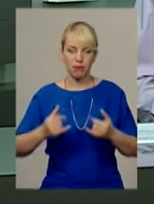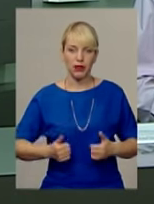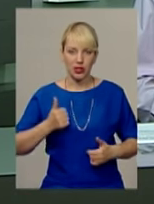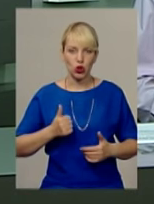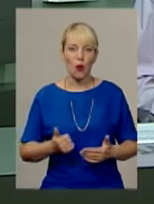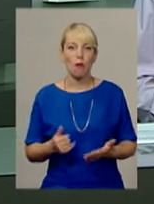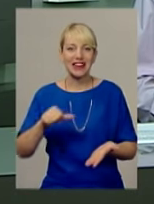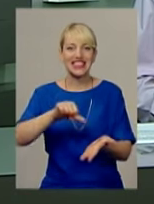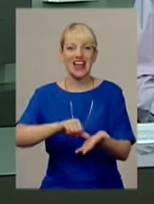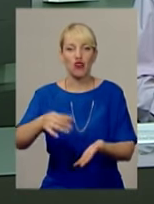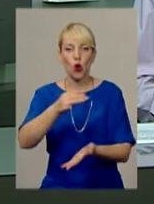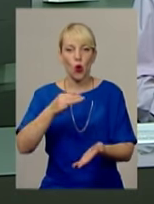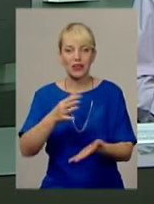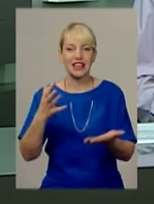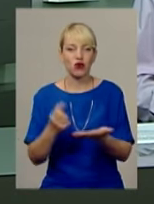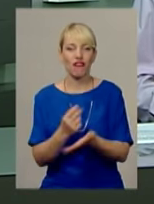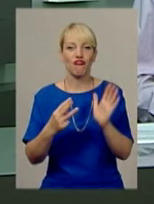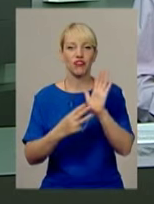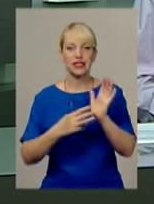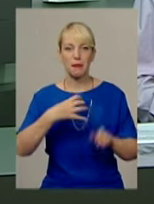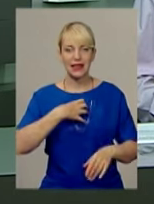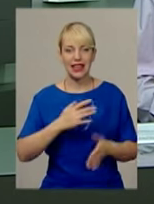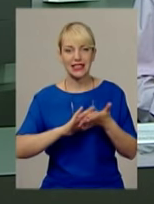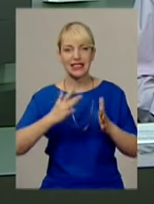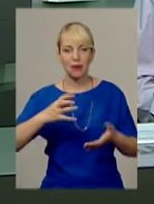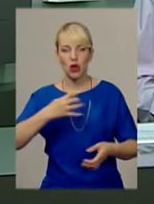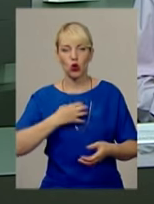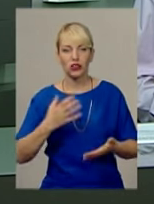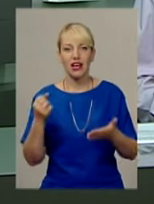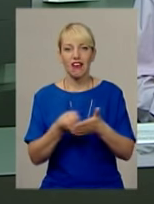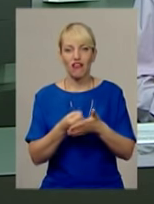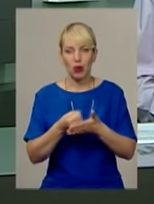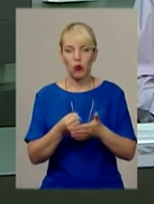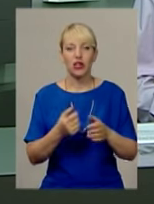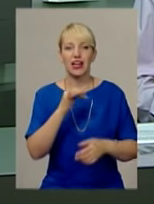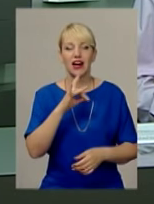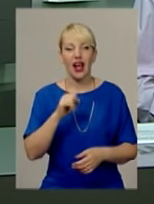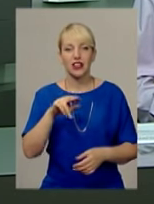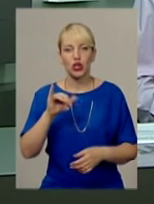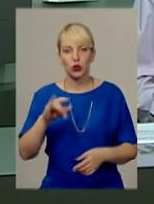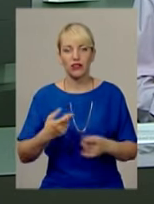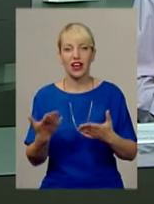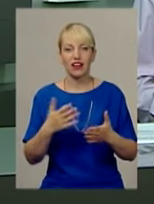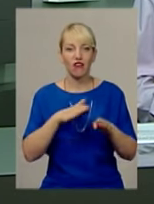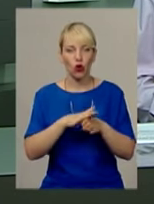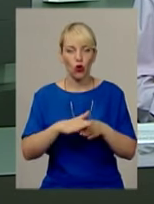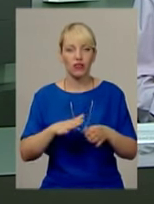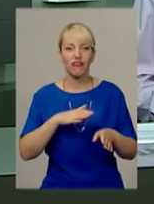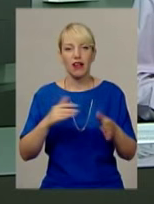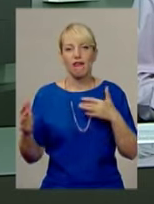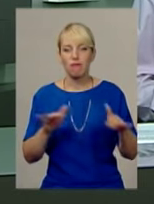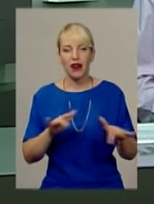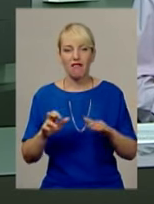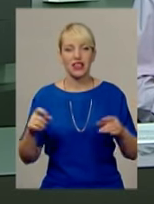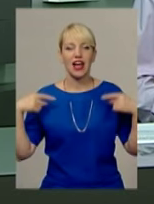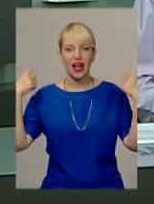Україну, завоювавши на змаганнях 8 медалей. Срібні нагороди вибороли Ігор Редівілов, який виконував вправи на кільцях та опорний стрибок,